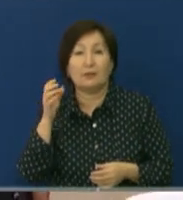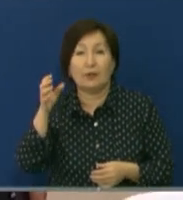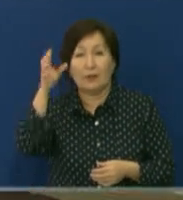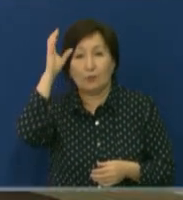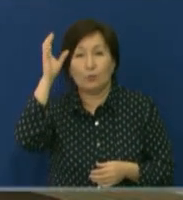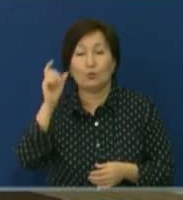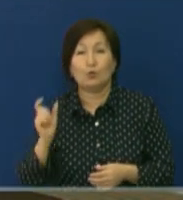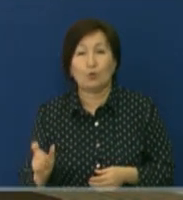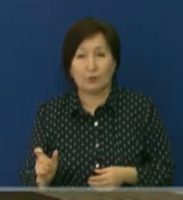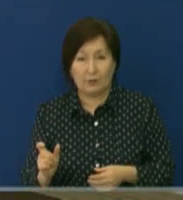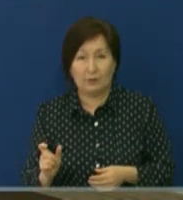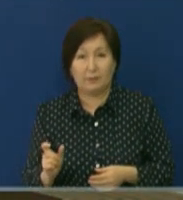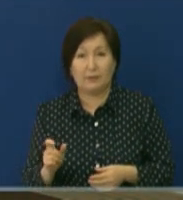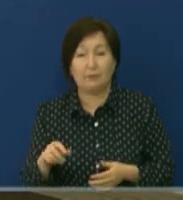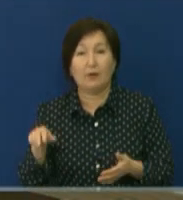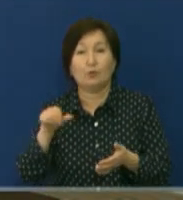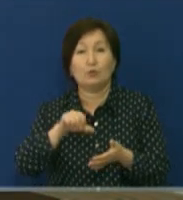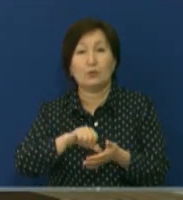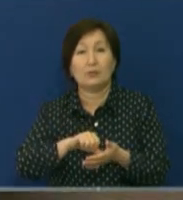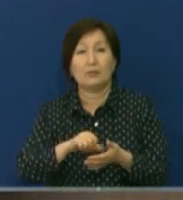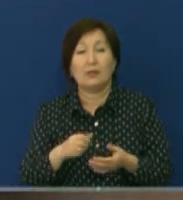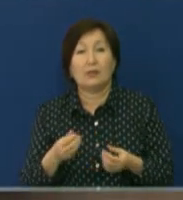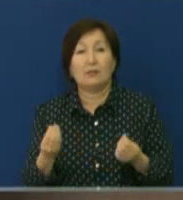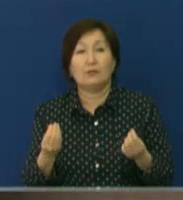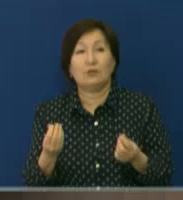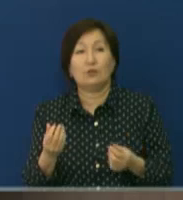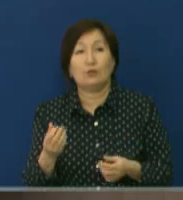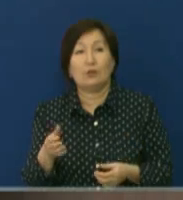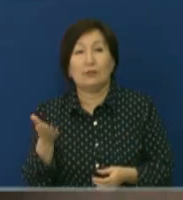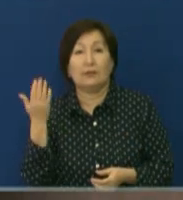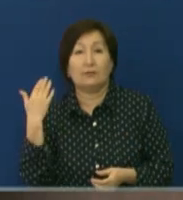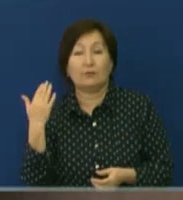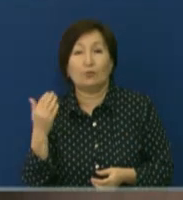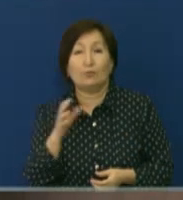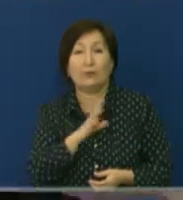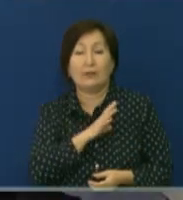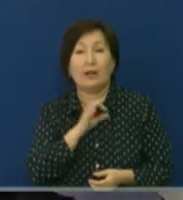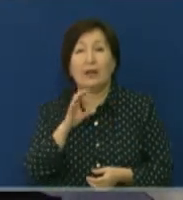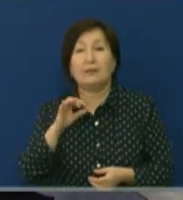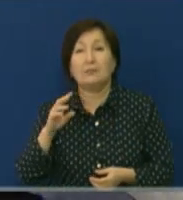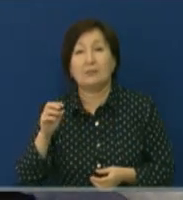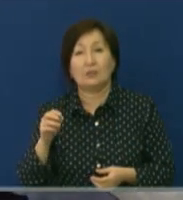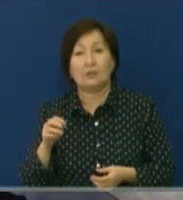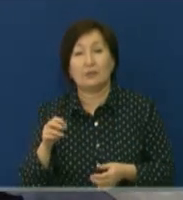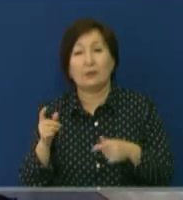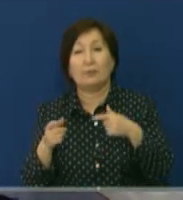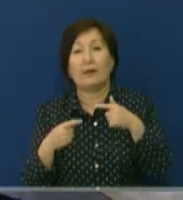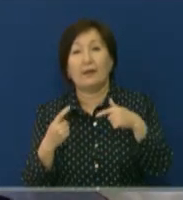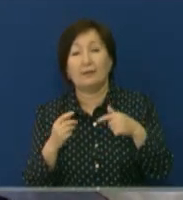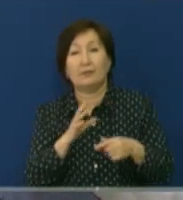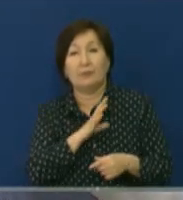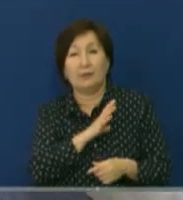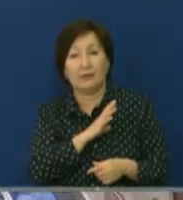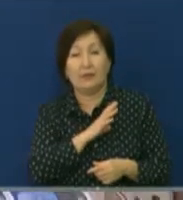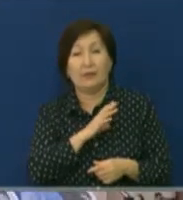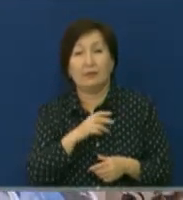ученых университета алихана бакиханова осуществляла ономастические научные проекты связанные с названием земель и